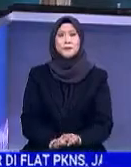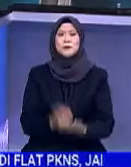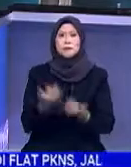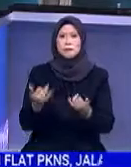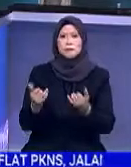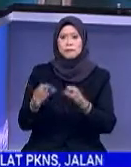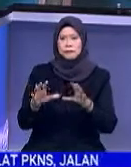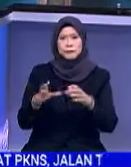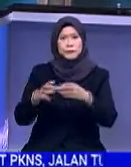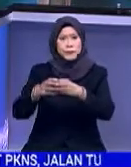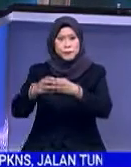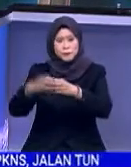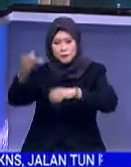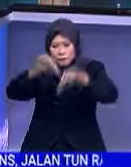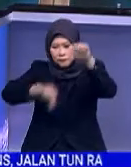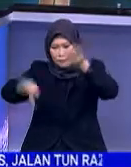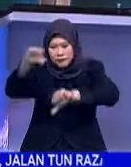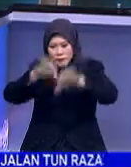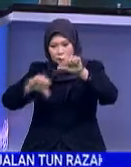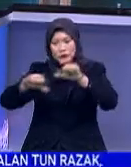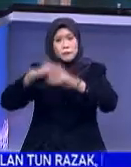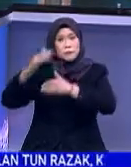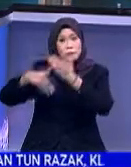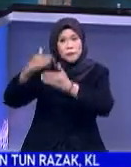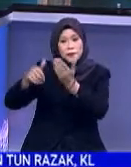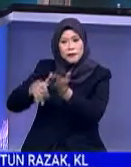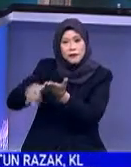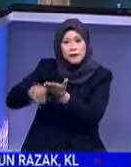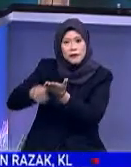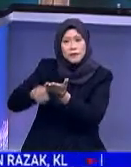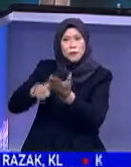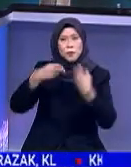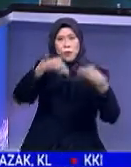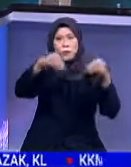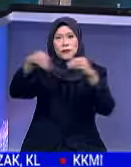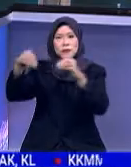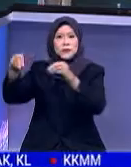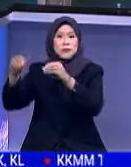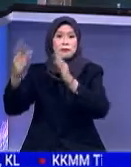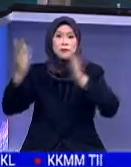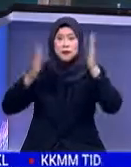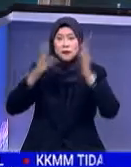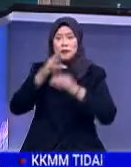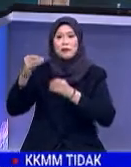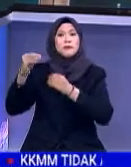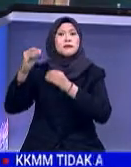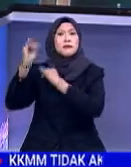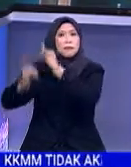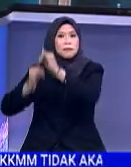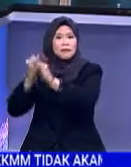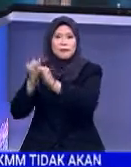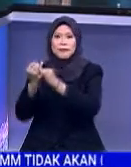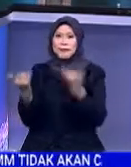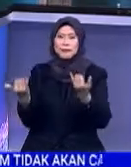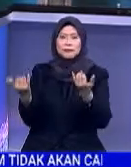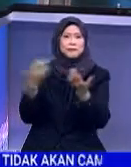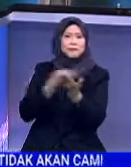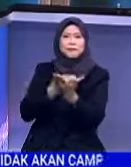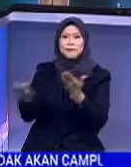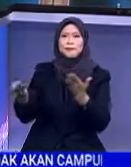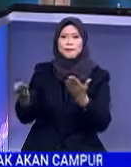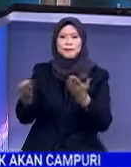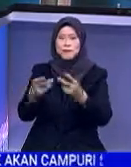sindiket penyeludupan dan makmal pemprosesan dadah bagi pasaran tempatan dan antarabangsa tumpas dalam dua operasi sekitar Lembah